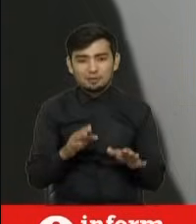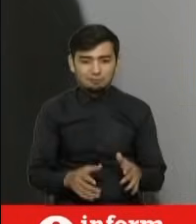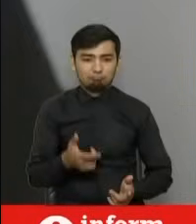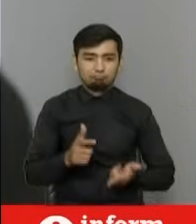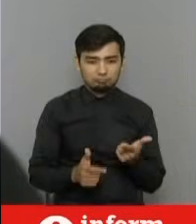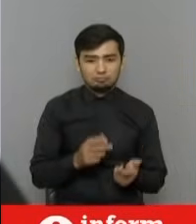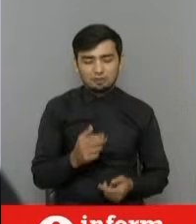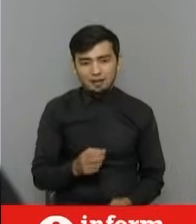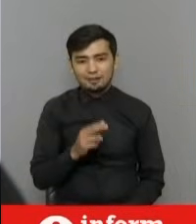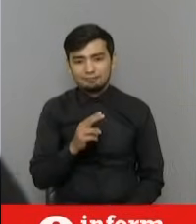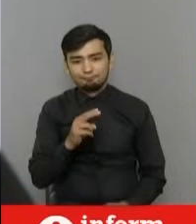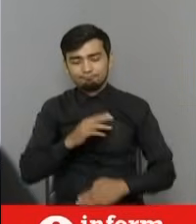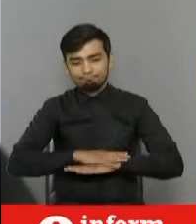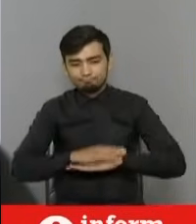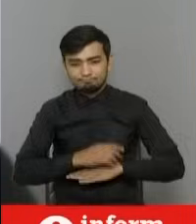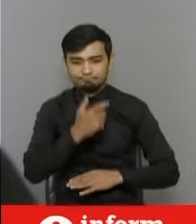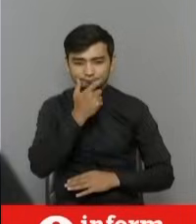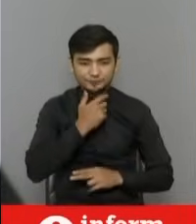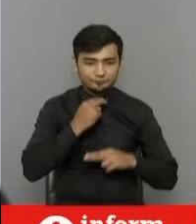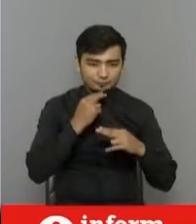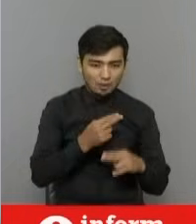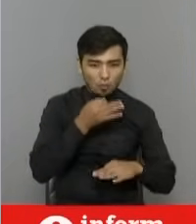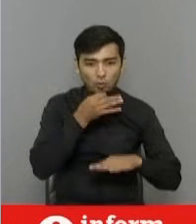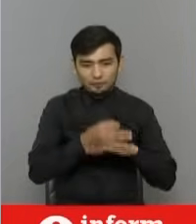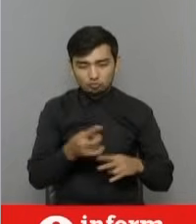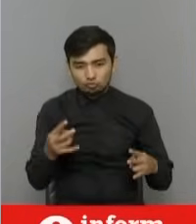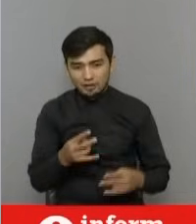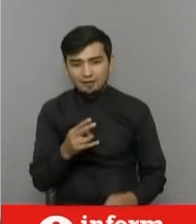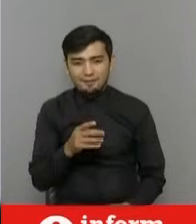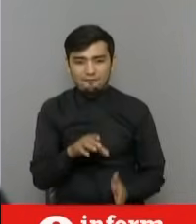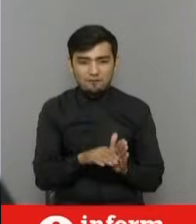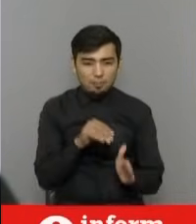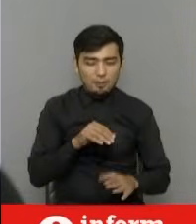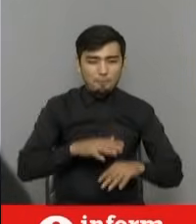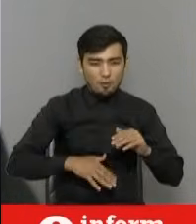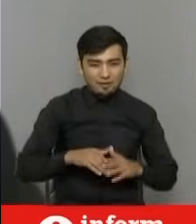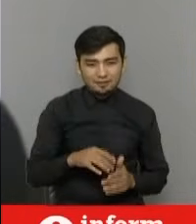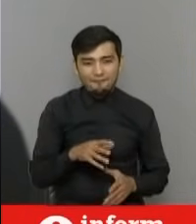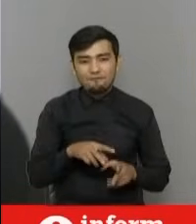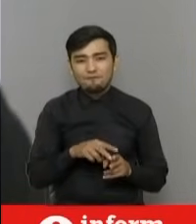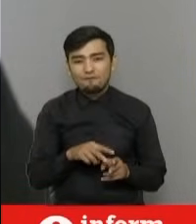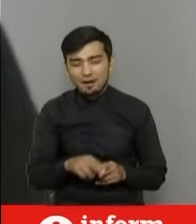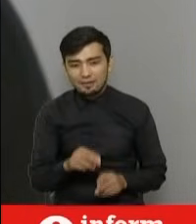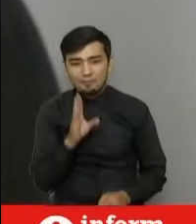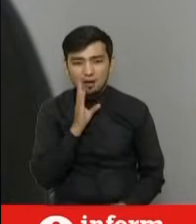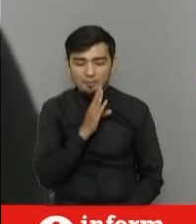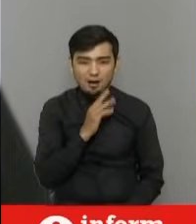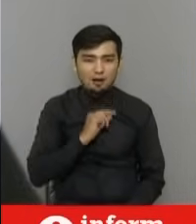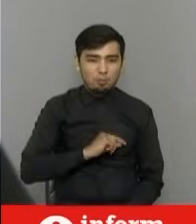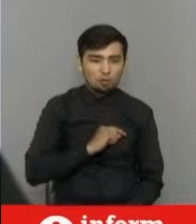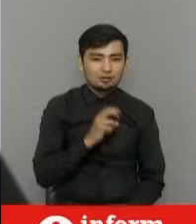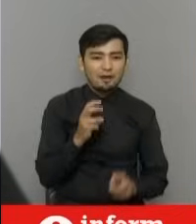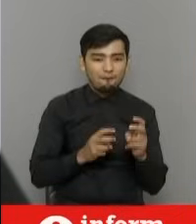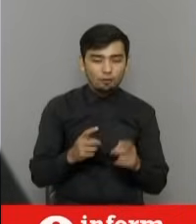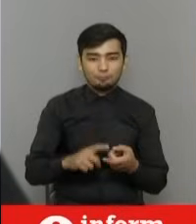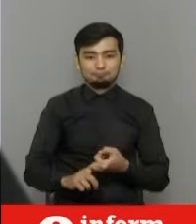вырабатывается дисциплина нужно быть внимательным ответственным на выбор профессии конечно повлияло то что мать работает на заводе что